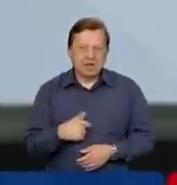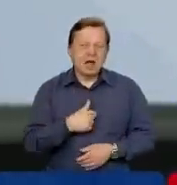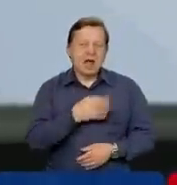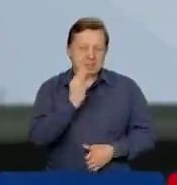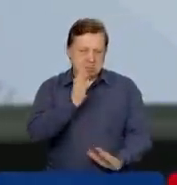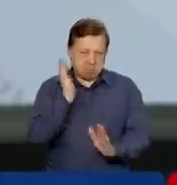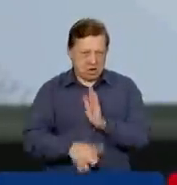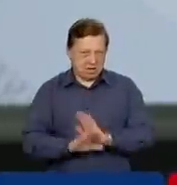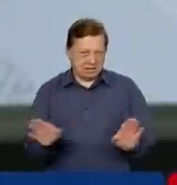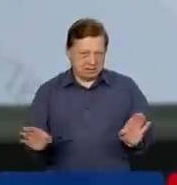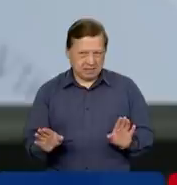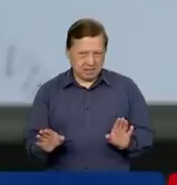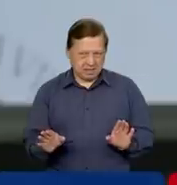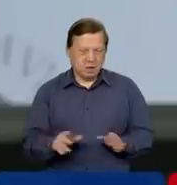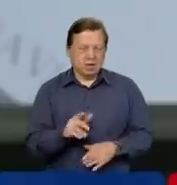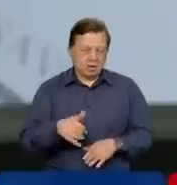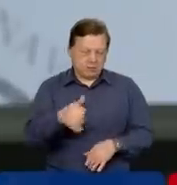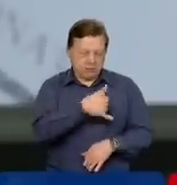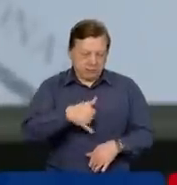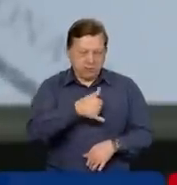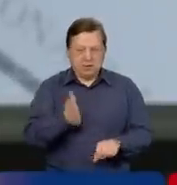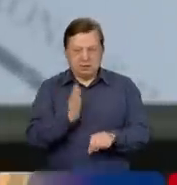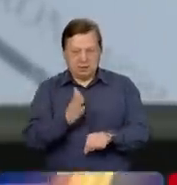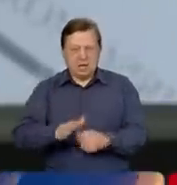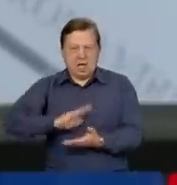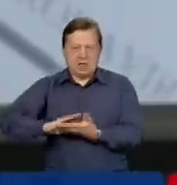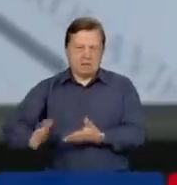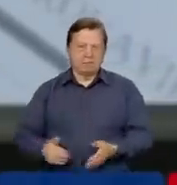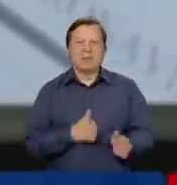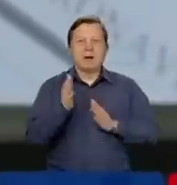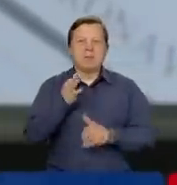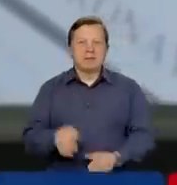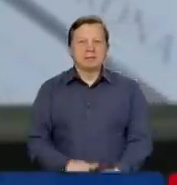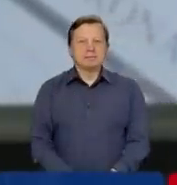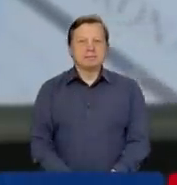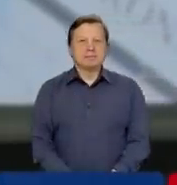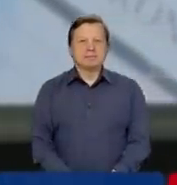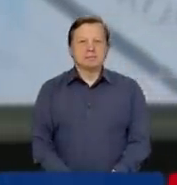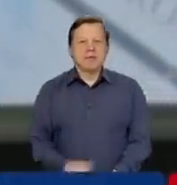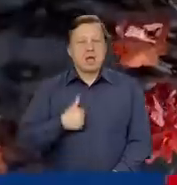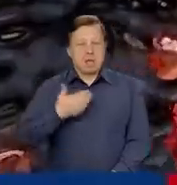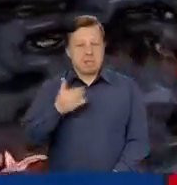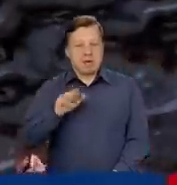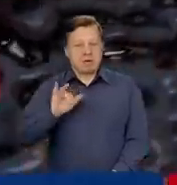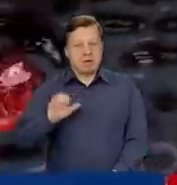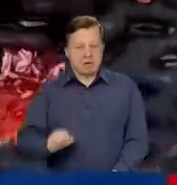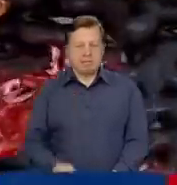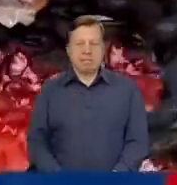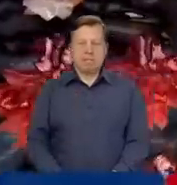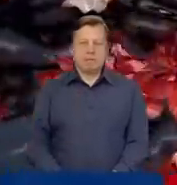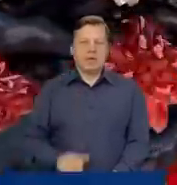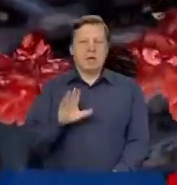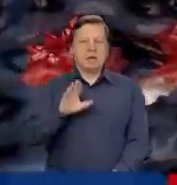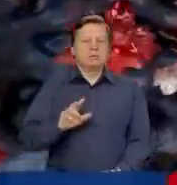najprostsze. Skrzaczka, umyte i dopiero na kanapkę. Kolejne pytanie, bardzo proszę. Nazywam Maria, dzwonię z